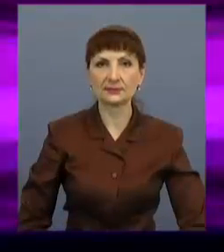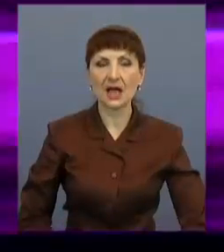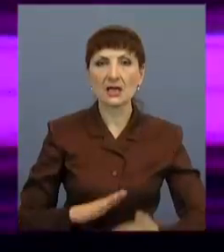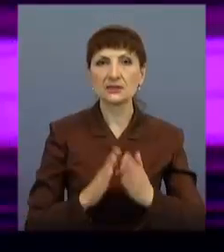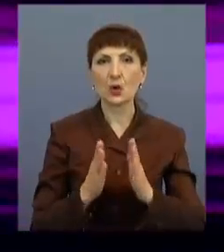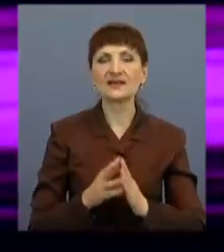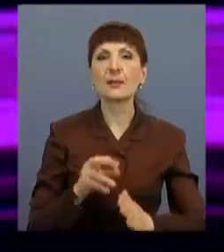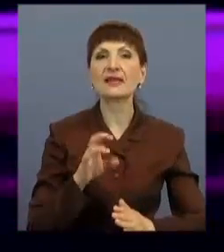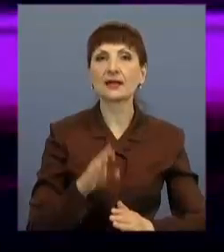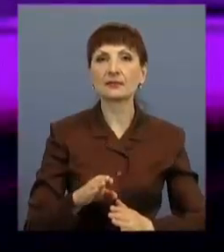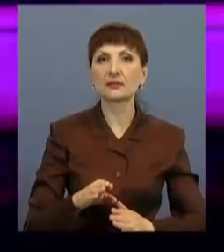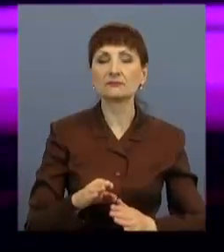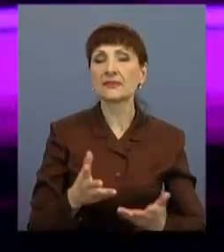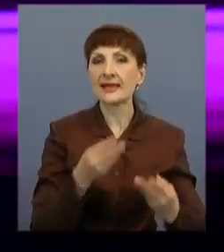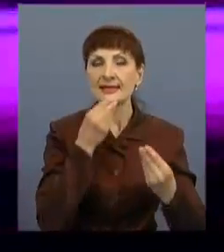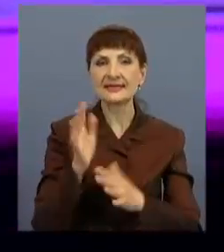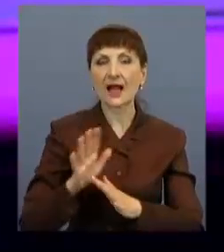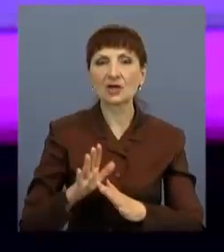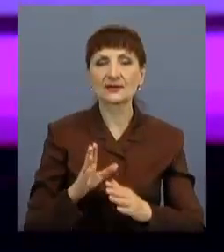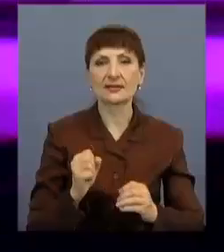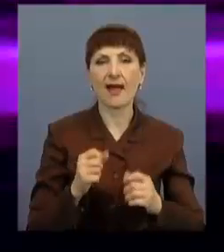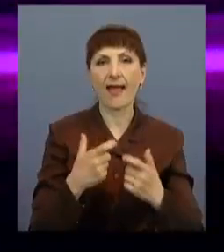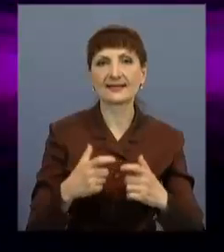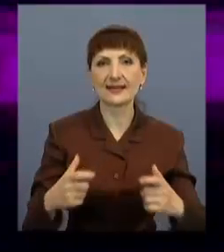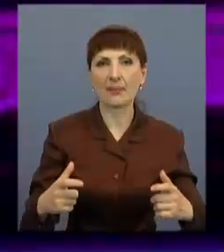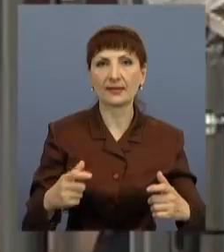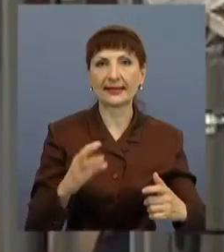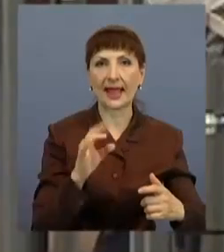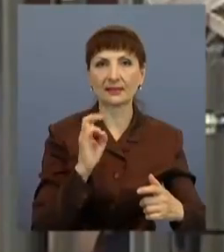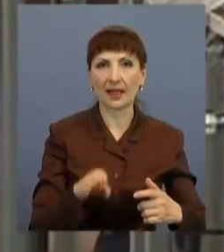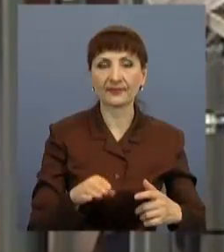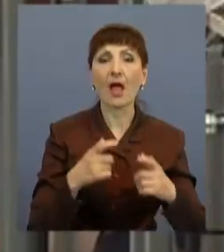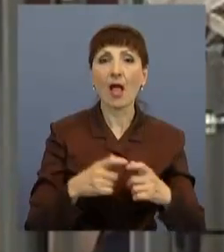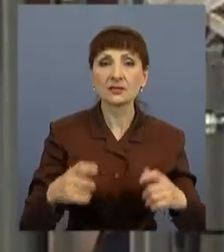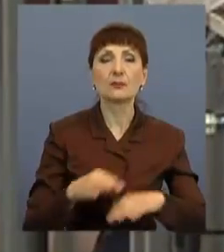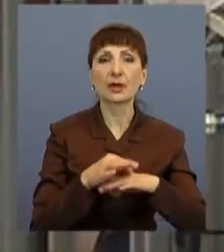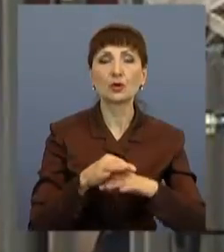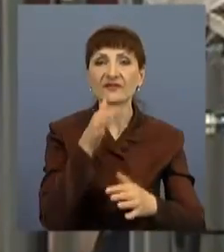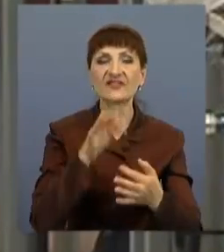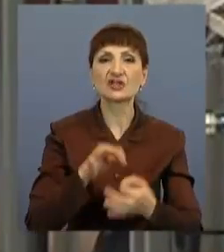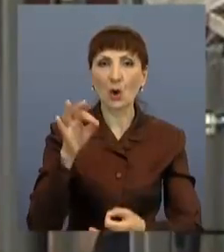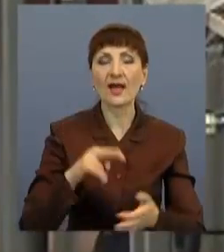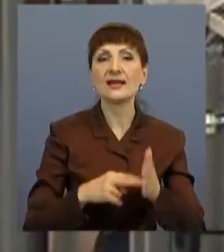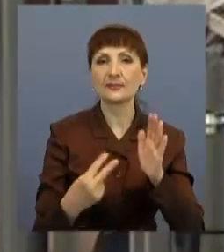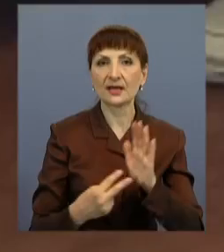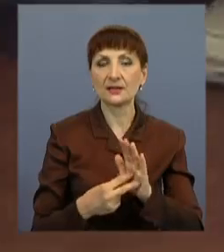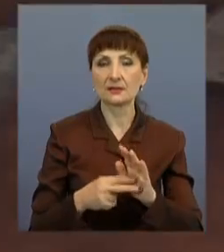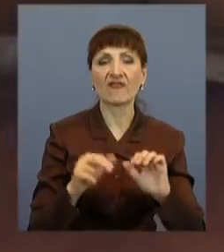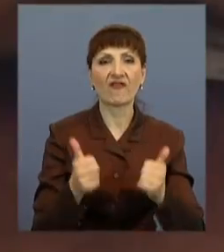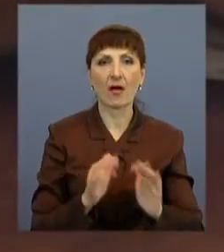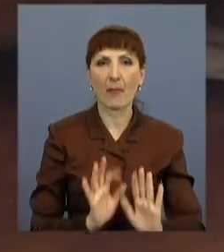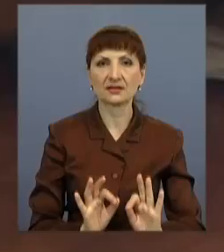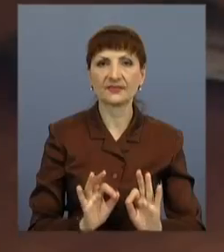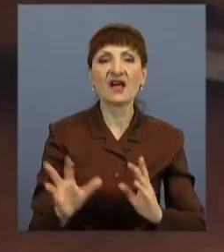Ситуация с менингитом не скажется на сдаче единого национального тестирования. Экзамены пройдут в срок и запланированном формате. Во